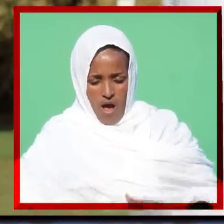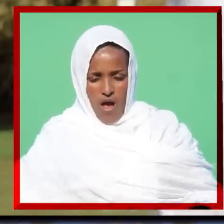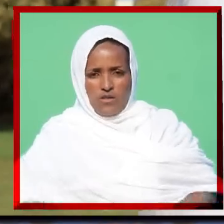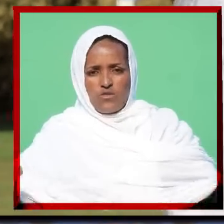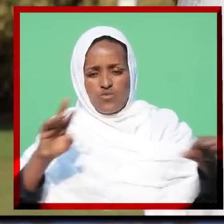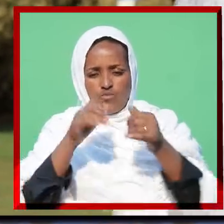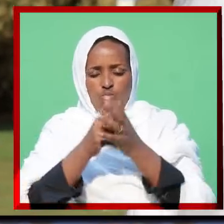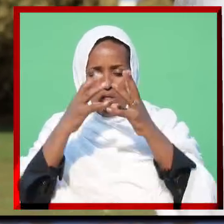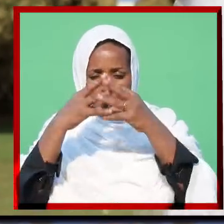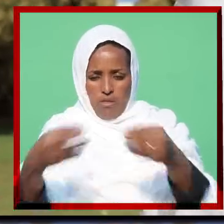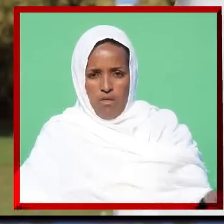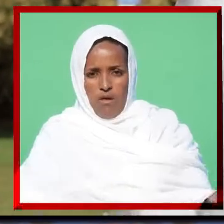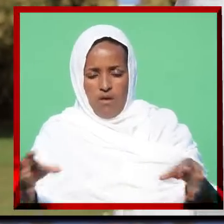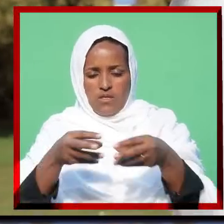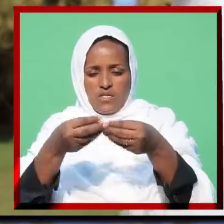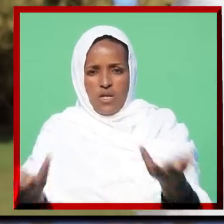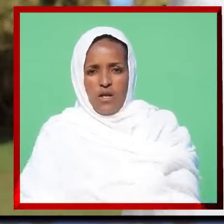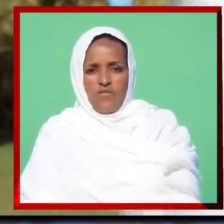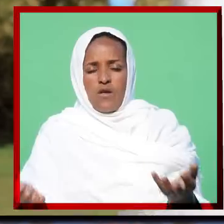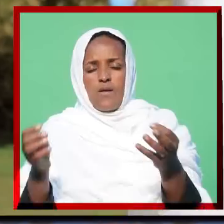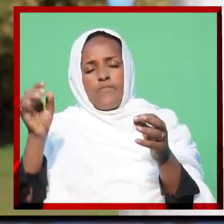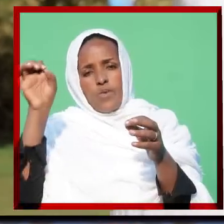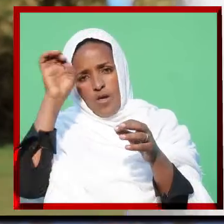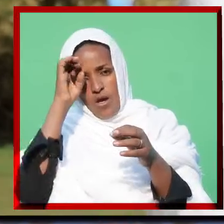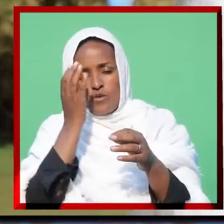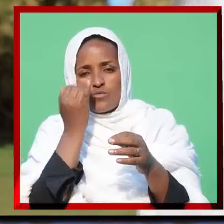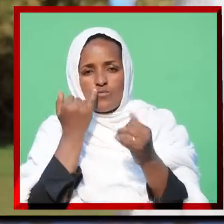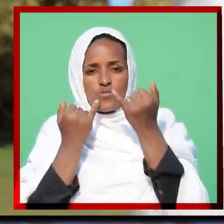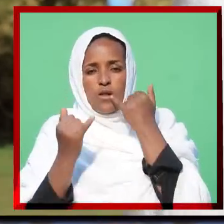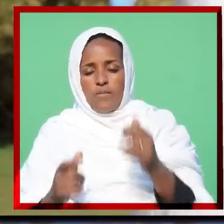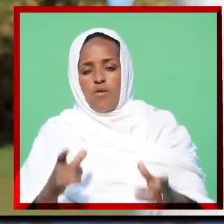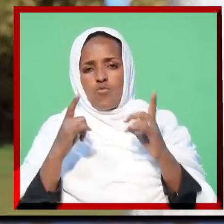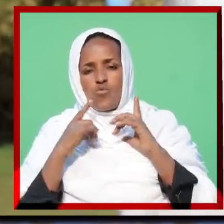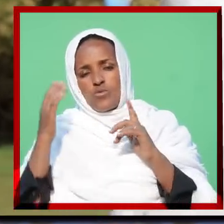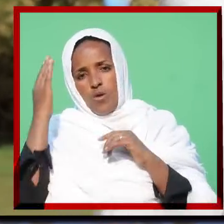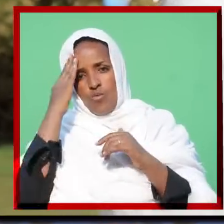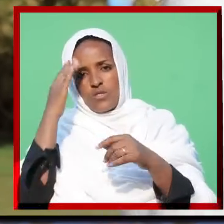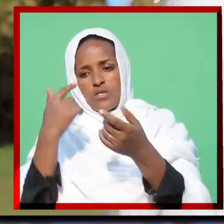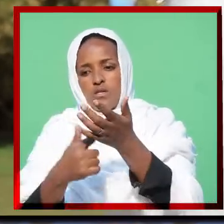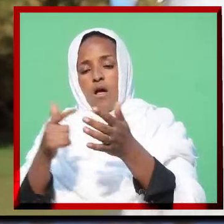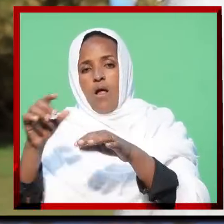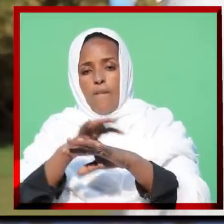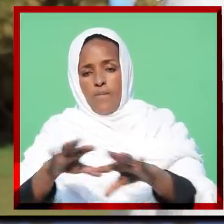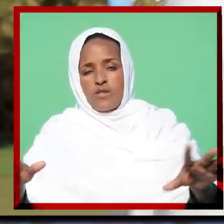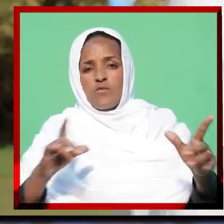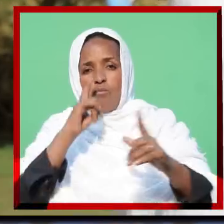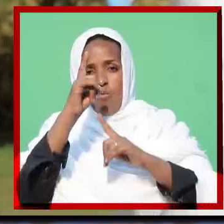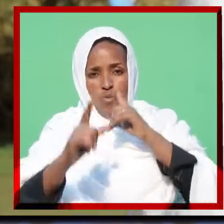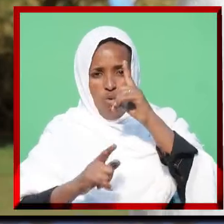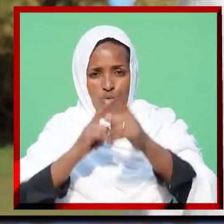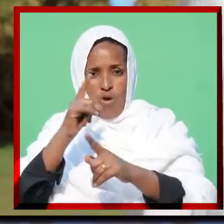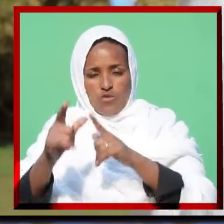ሁሉ ተዘረገፈ፣ በኢየሩሳሌምም ለሚኖር ሁሉ ታወቀ። ስለዚህ ያ መሬት